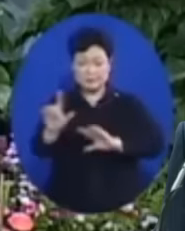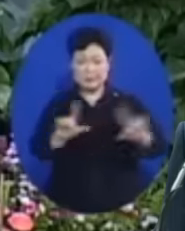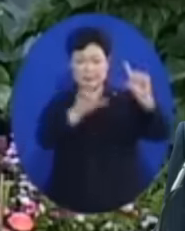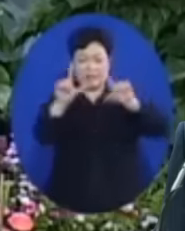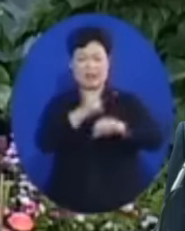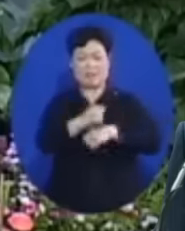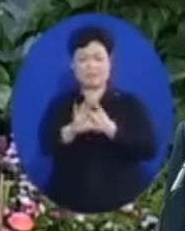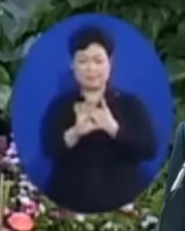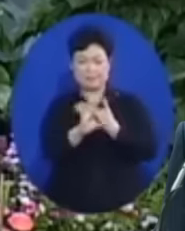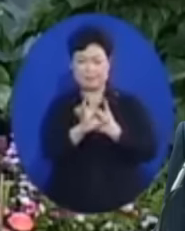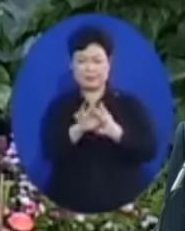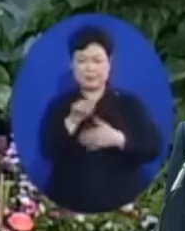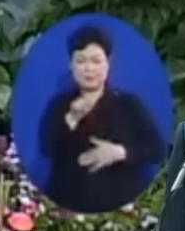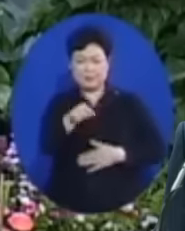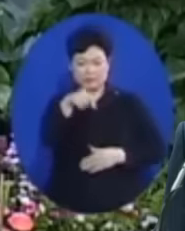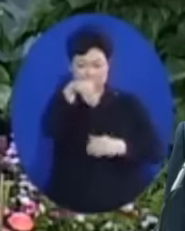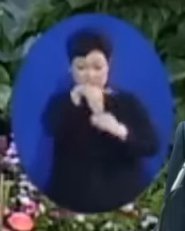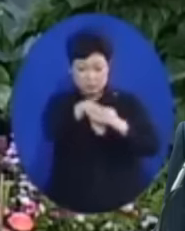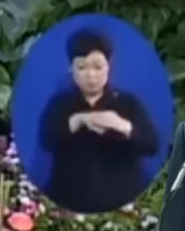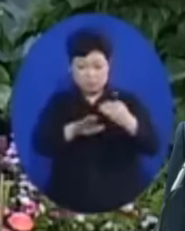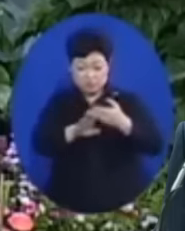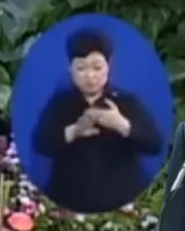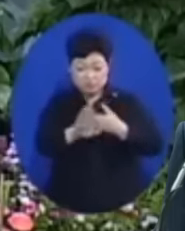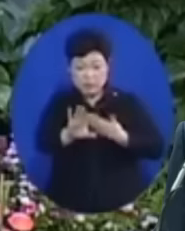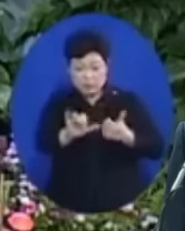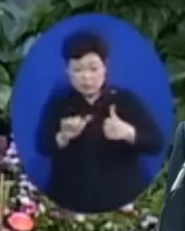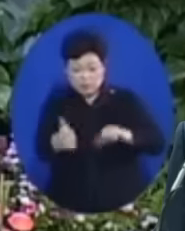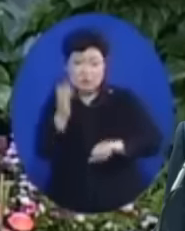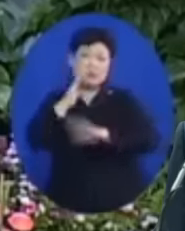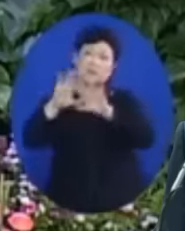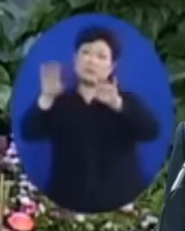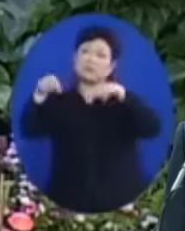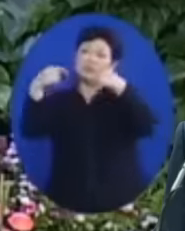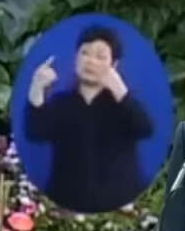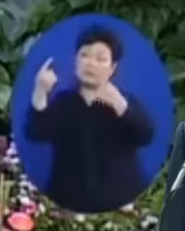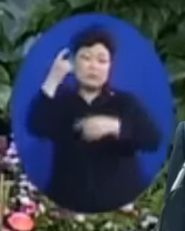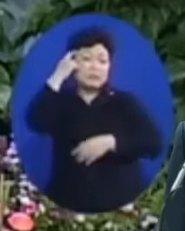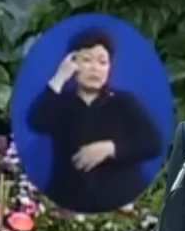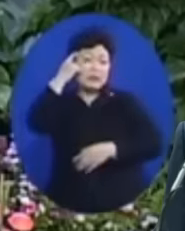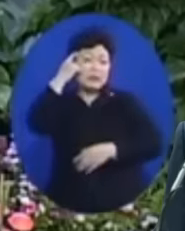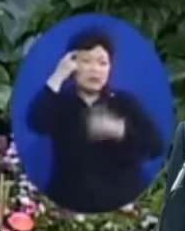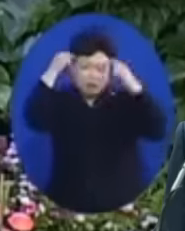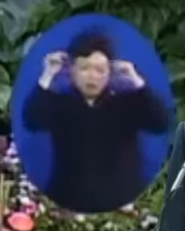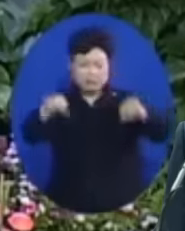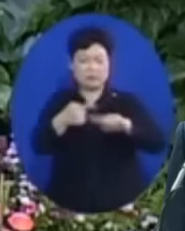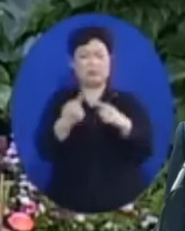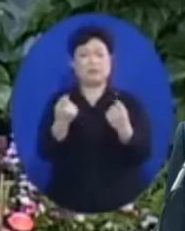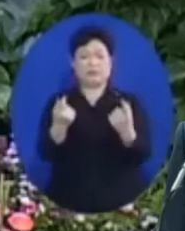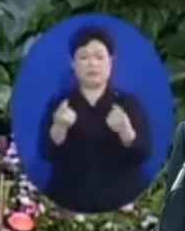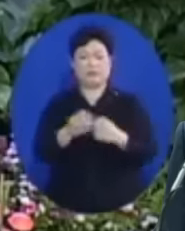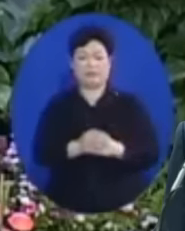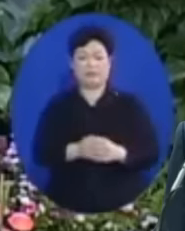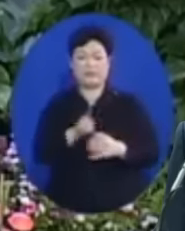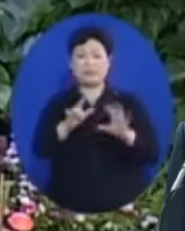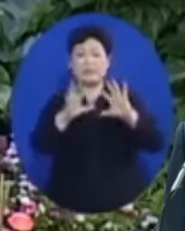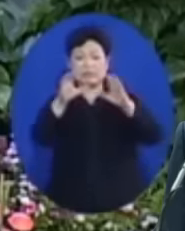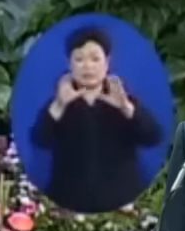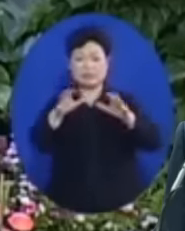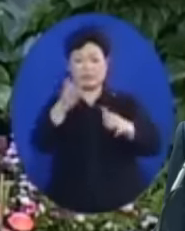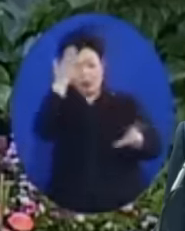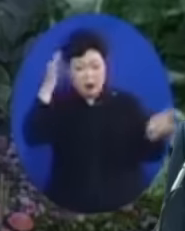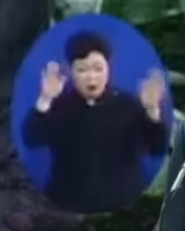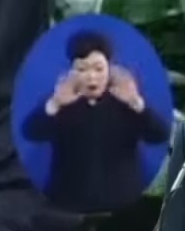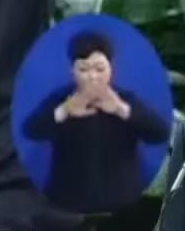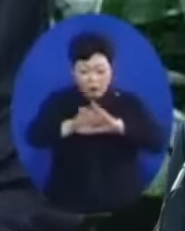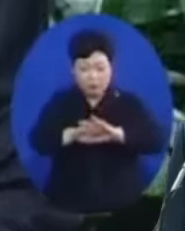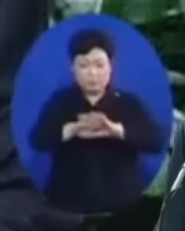생활을 하며 그것을 심어놓고 난 다음에 죽어서 천당 가려고 생각하는 사람은 어리석은 사람인 것입니다. 이 세상에